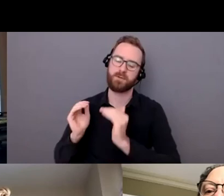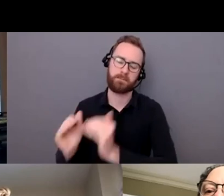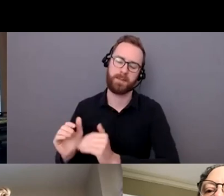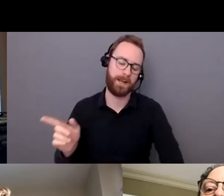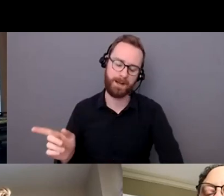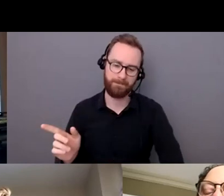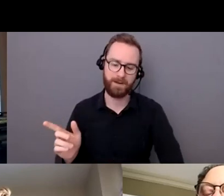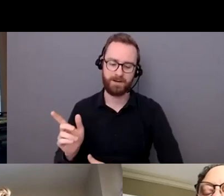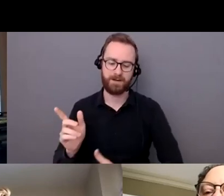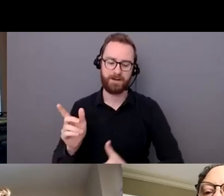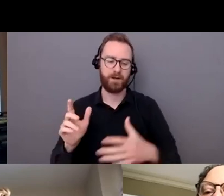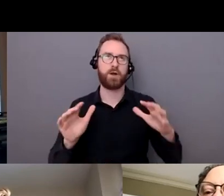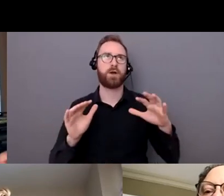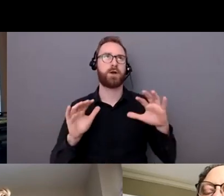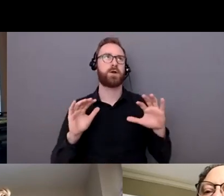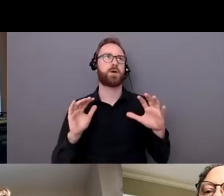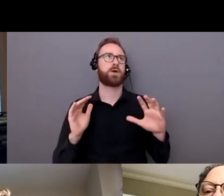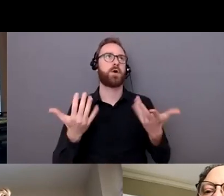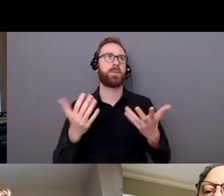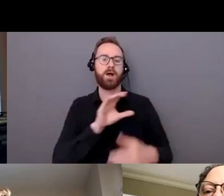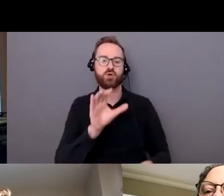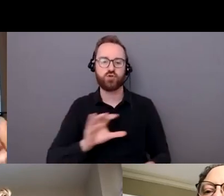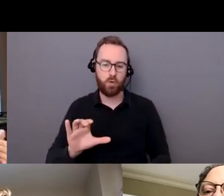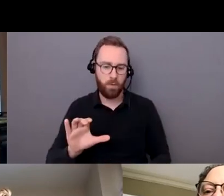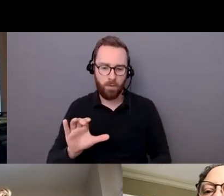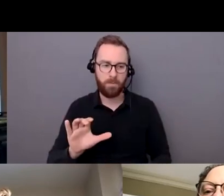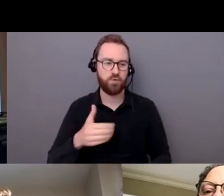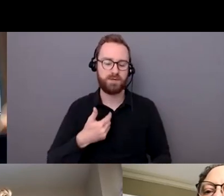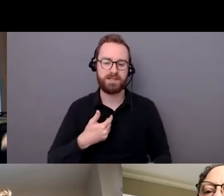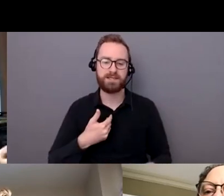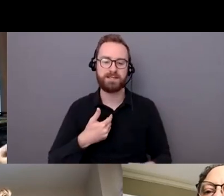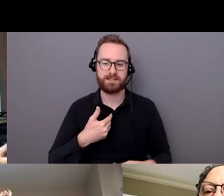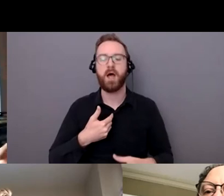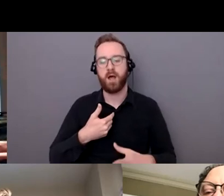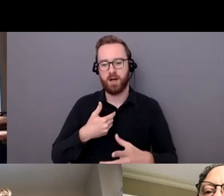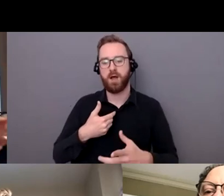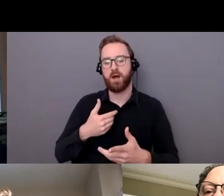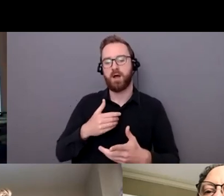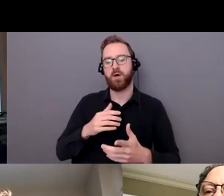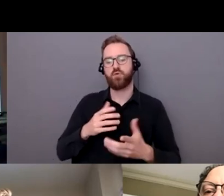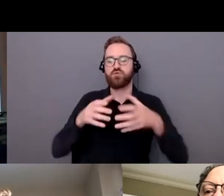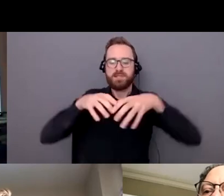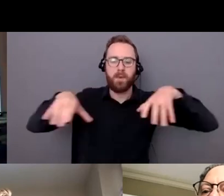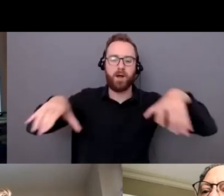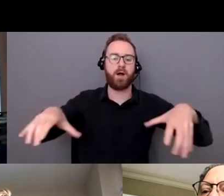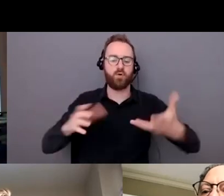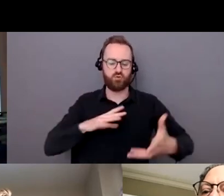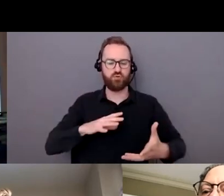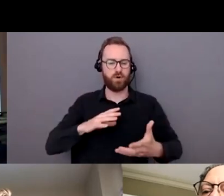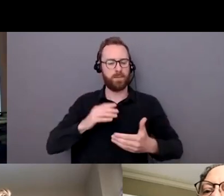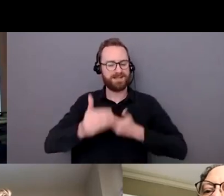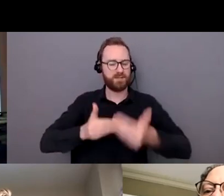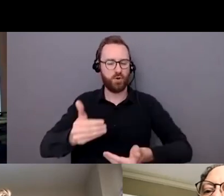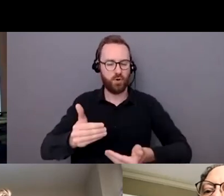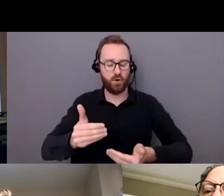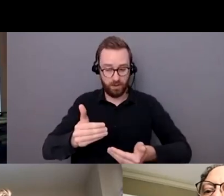par exemple, d'utiliser les réunions Zoom ou à un moment donné, dans un groupe, de partager la salle en deux ou des choses comme ça, bien, quand ils amènent des